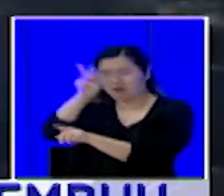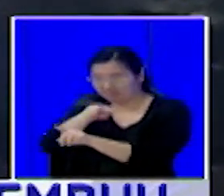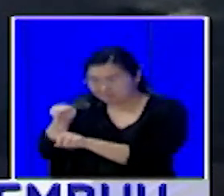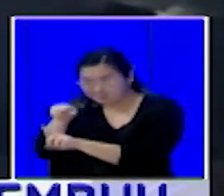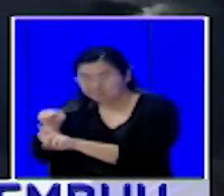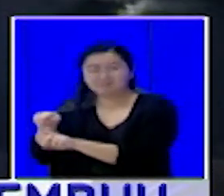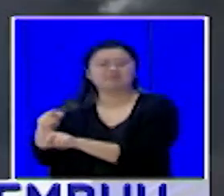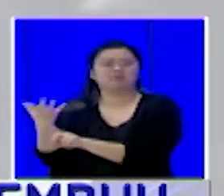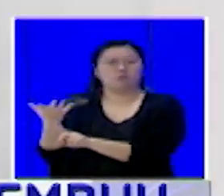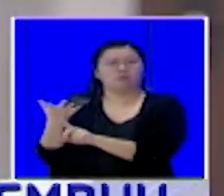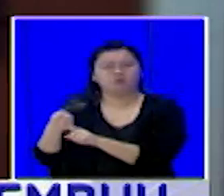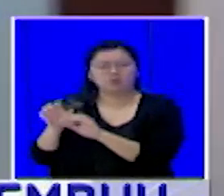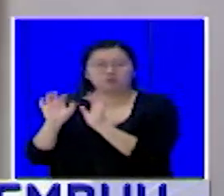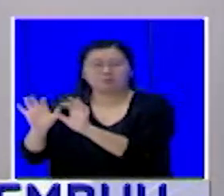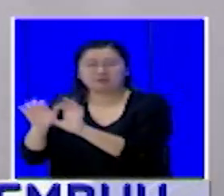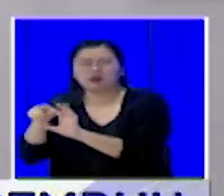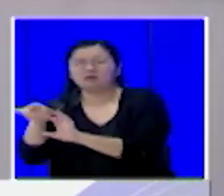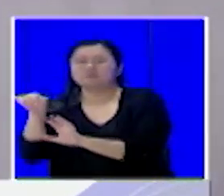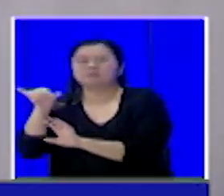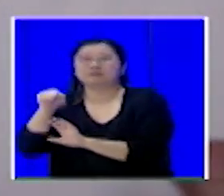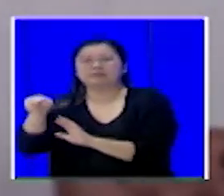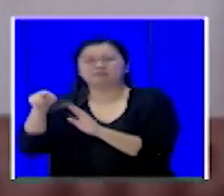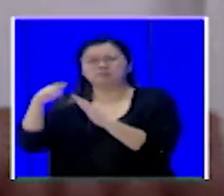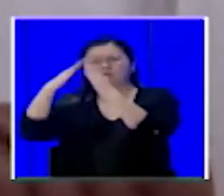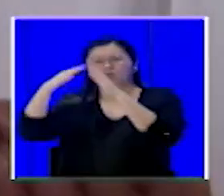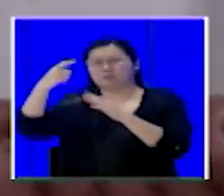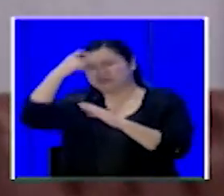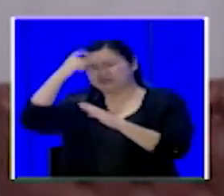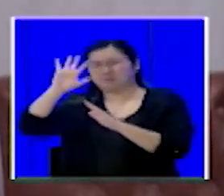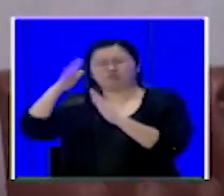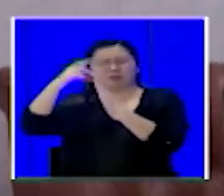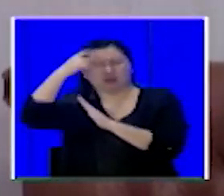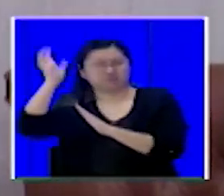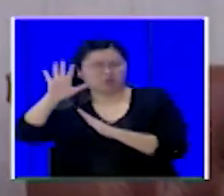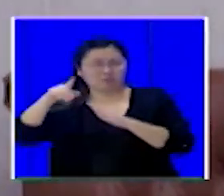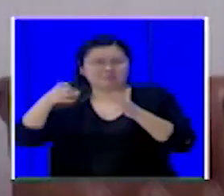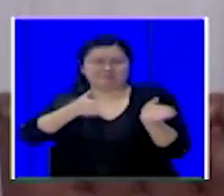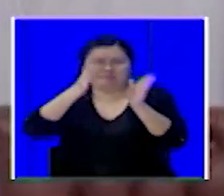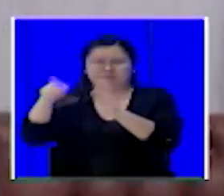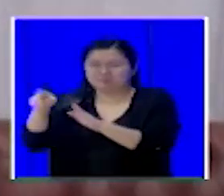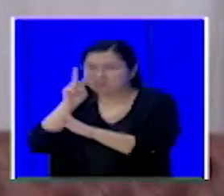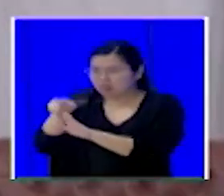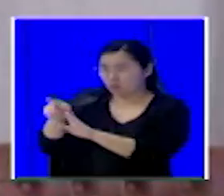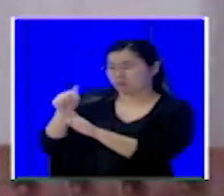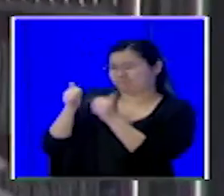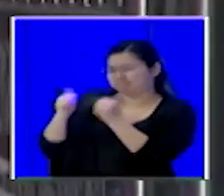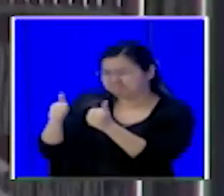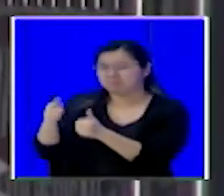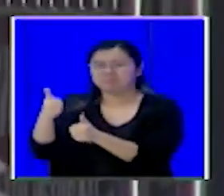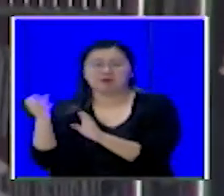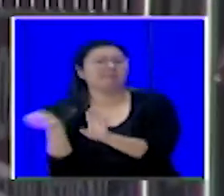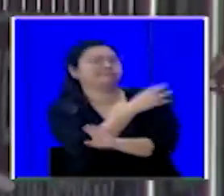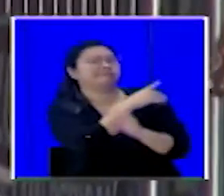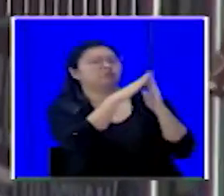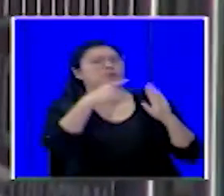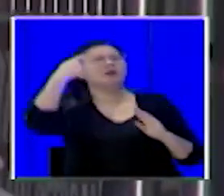sejumlah pasien dinyatakan sembuh. Sementara itu, Wali Kota Semarang Hendar Prihadi mengumumkan pembatasan kegiatan masyarakat di wilayahnya kembali diperketat.